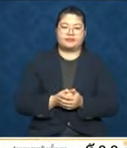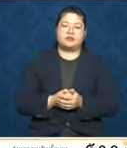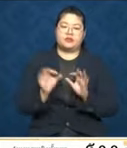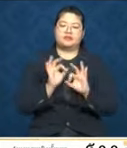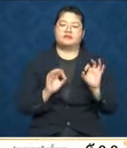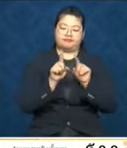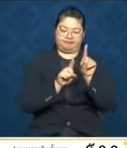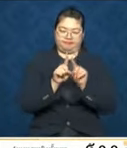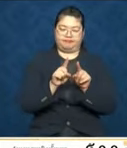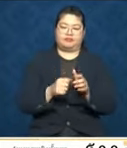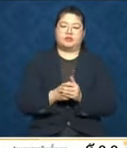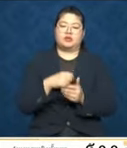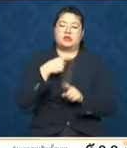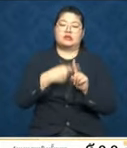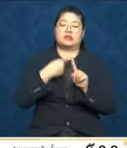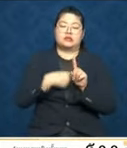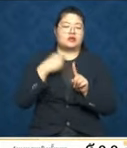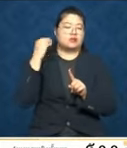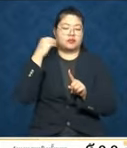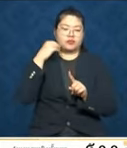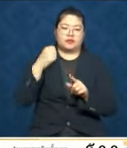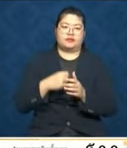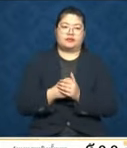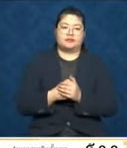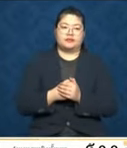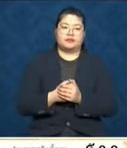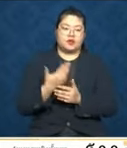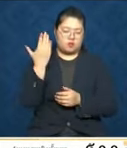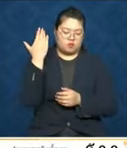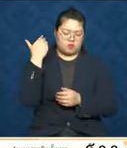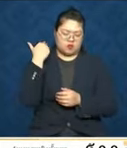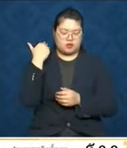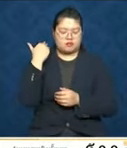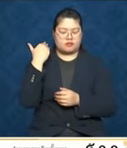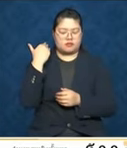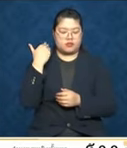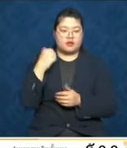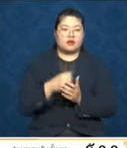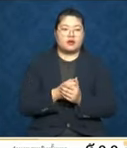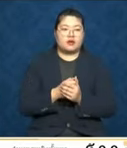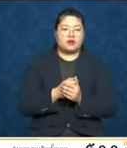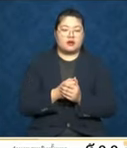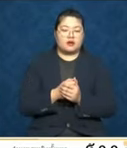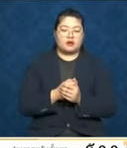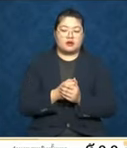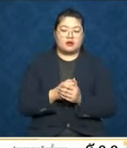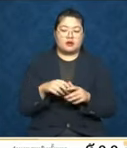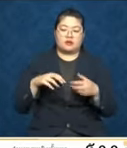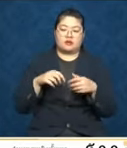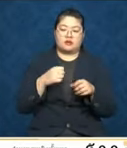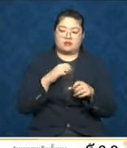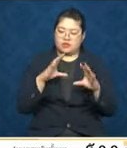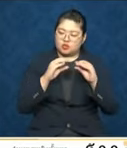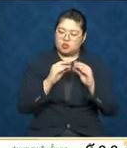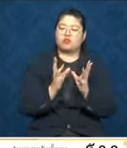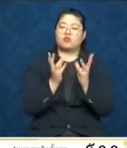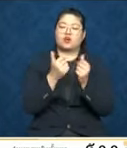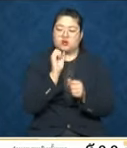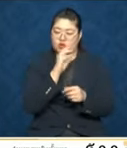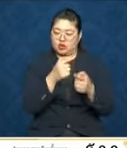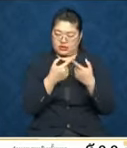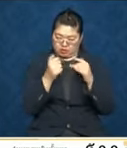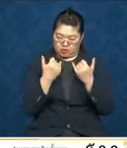ผลนะครับทุกเดือนเราจะไม่ใช้เดิมเราใช้วิธีว่าสิ้นสมัยเราก็จะแจ้งซึ่งไม่มีประโยชน์อะไรแต่ว่าจะ